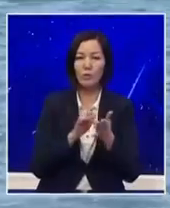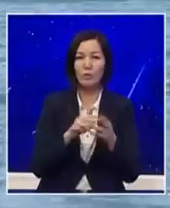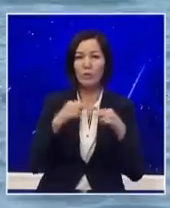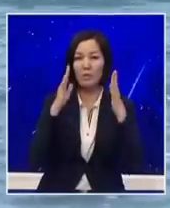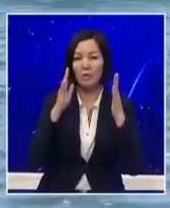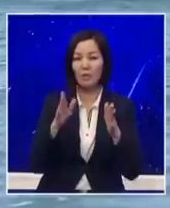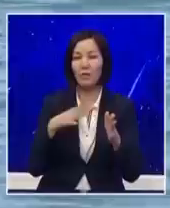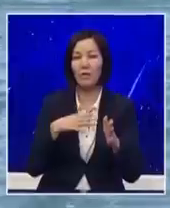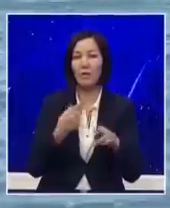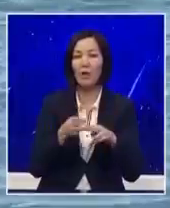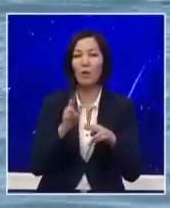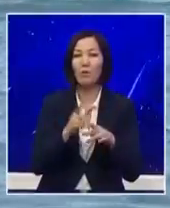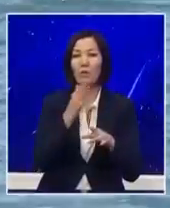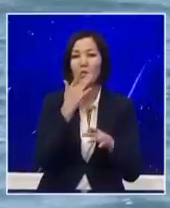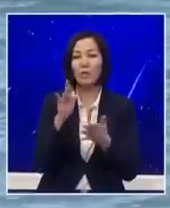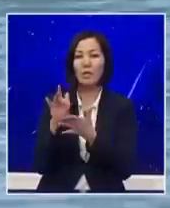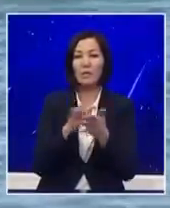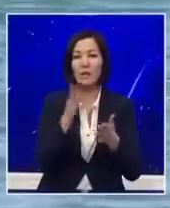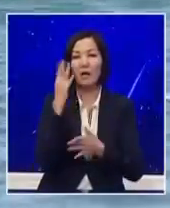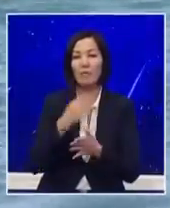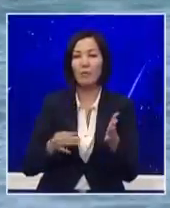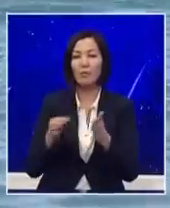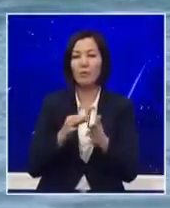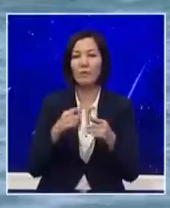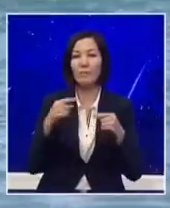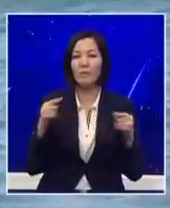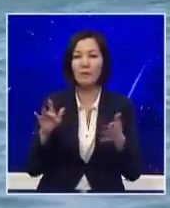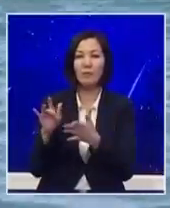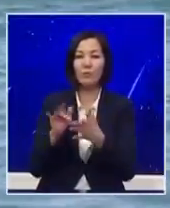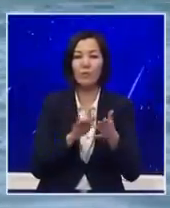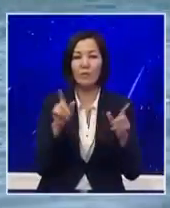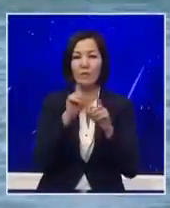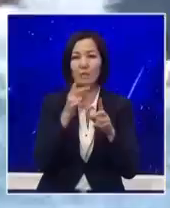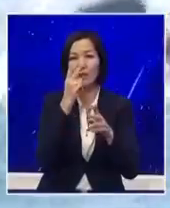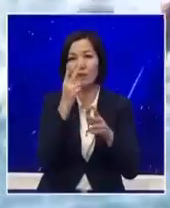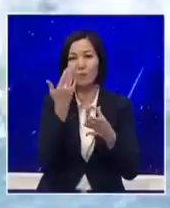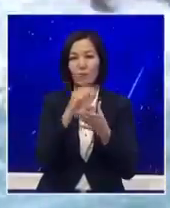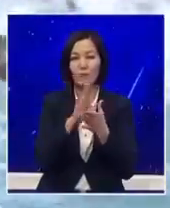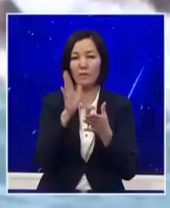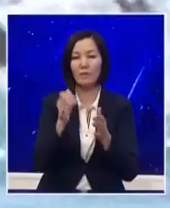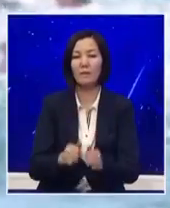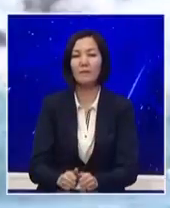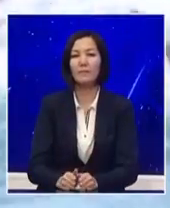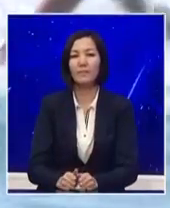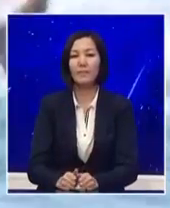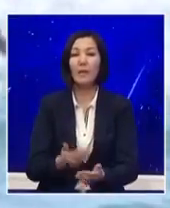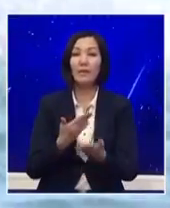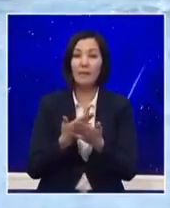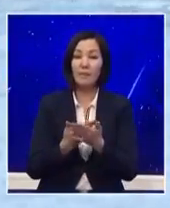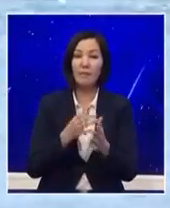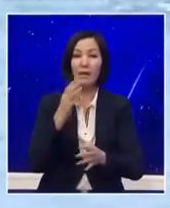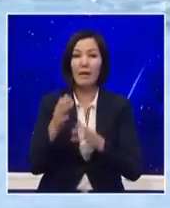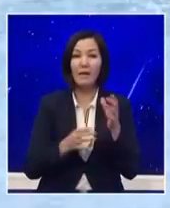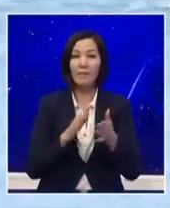назарын аударады. Осылайша шетелдік саяхатшылар Алматы облысының басқа да туристік нысандарын аралауына мүмкіндік туады. Егер